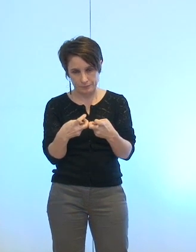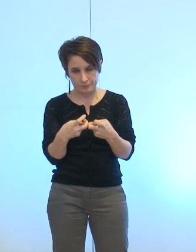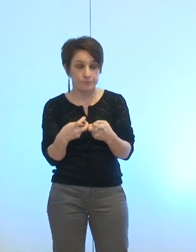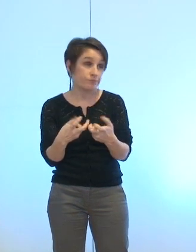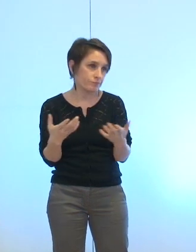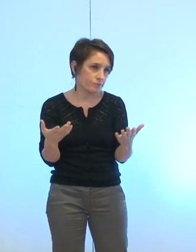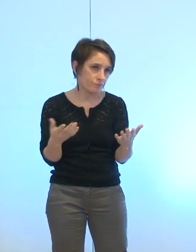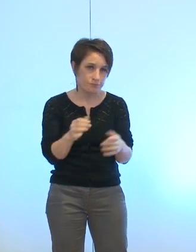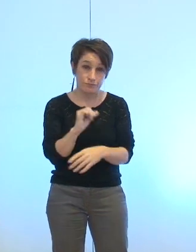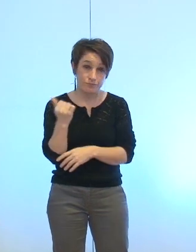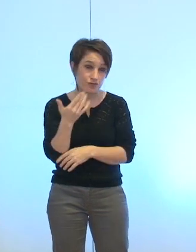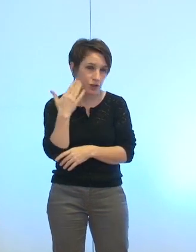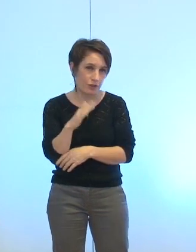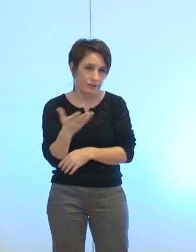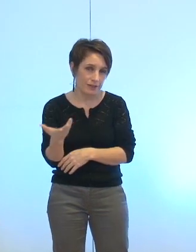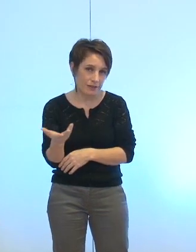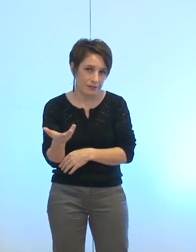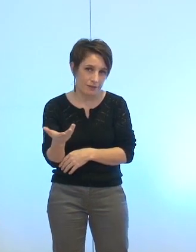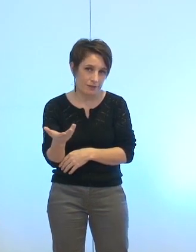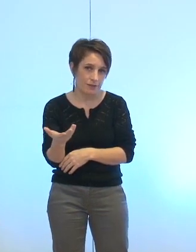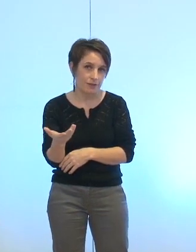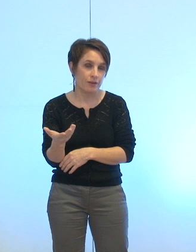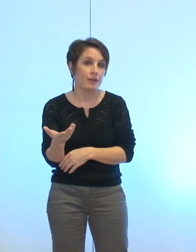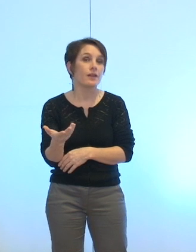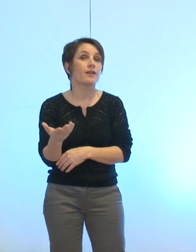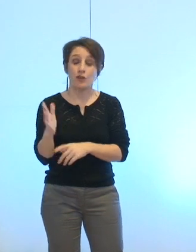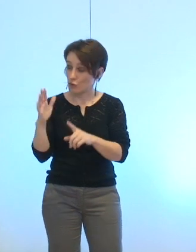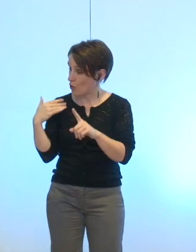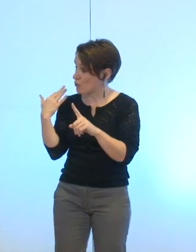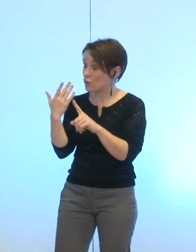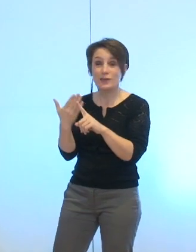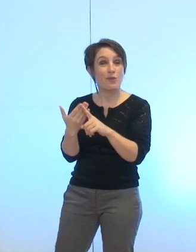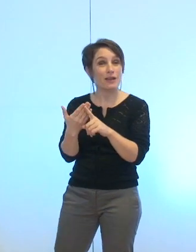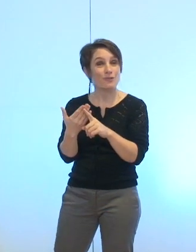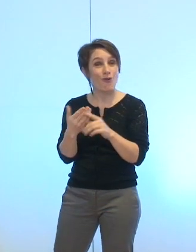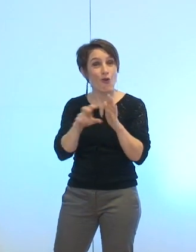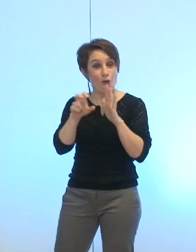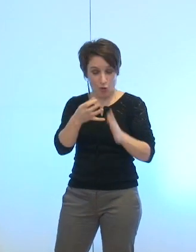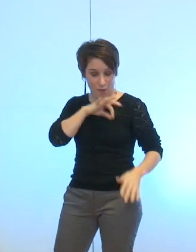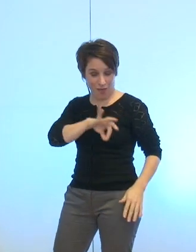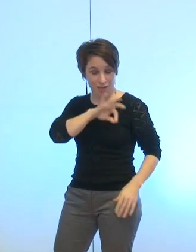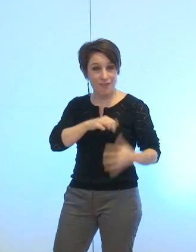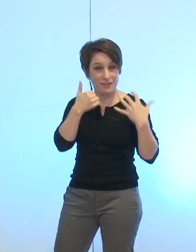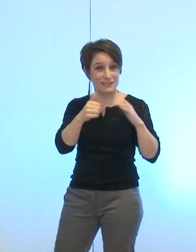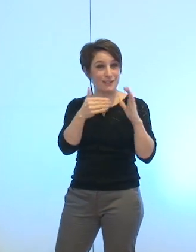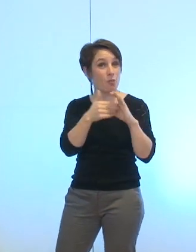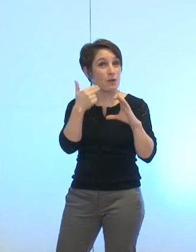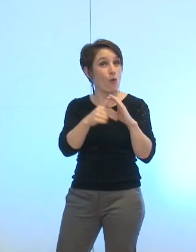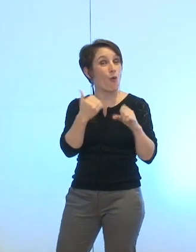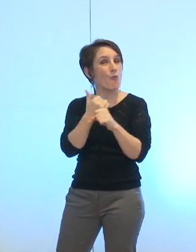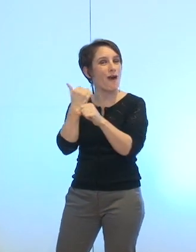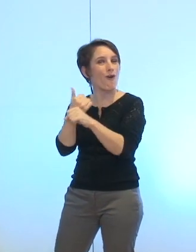chacun sait que c'est la fin de la redevance qui rapporter plus de 600000 € par an vous